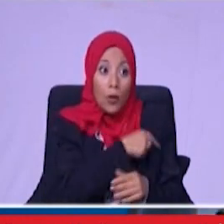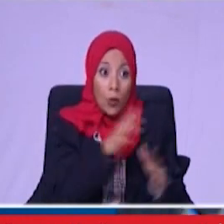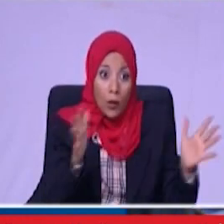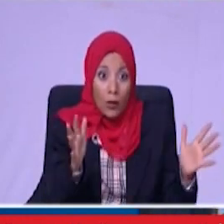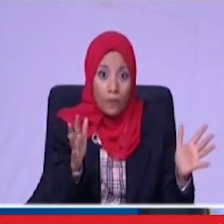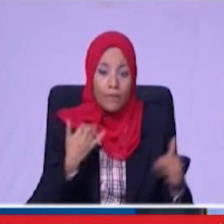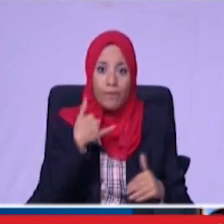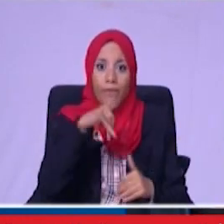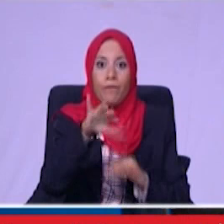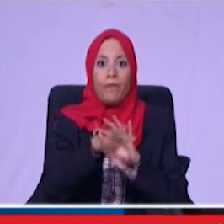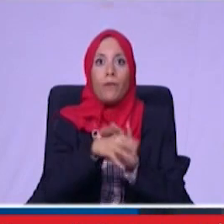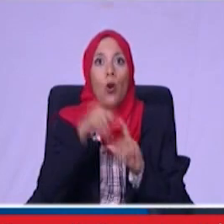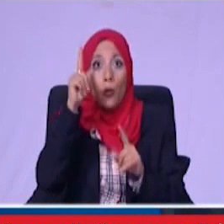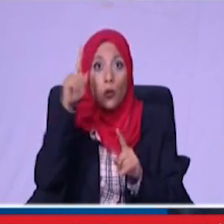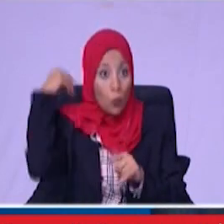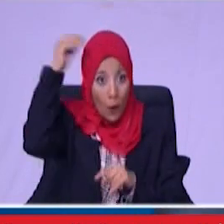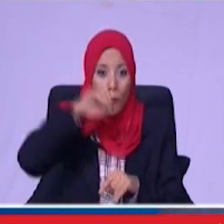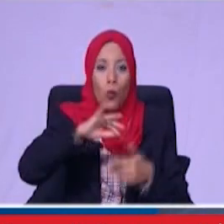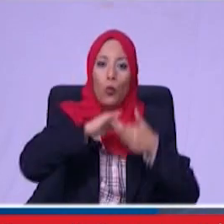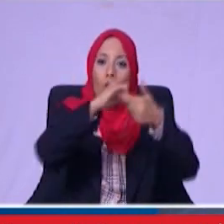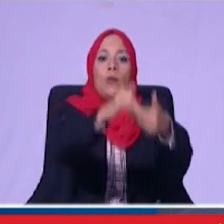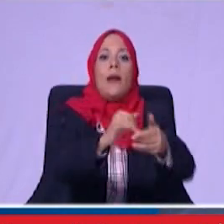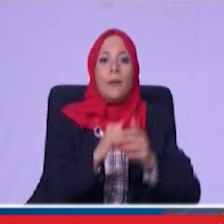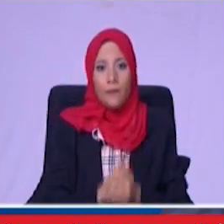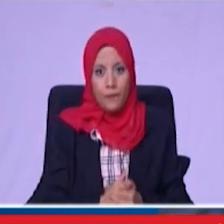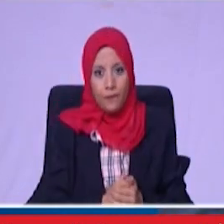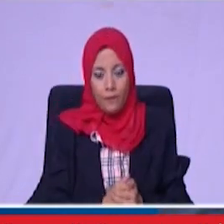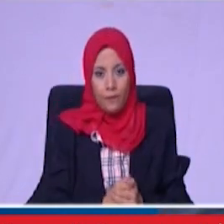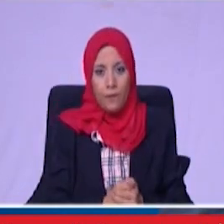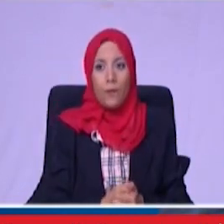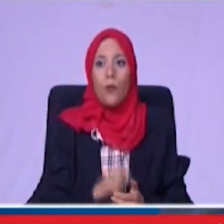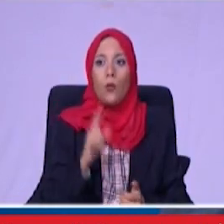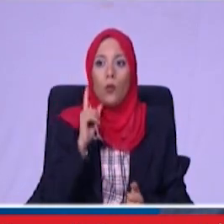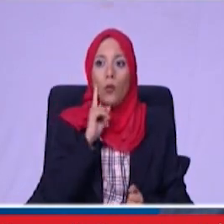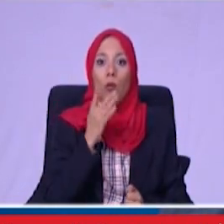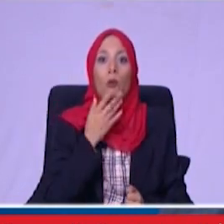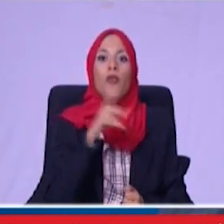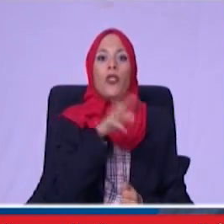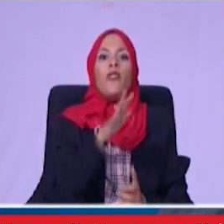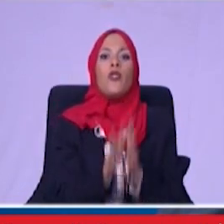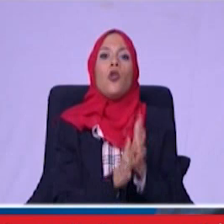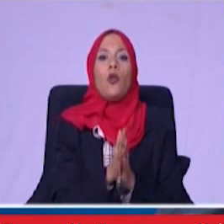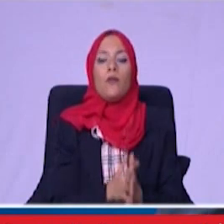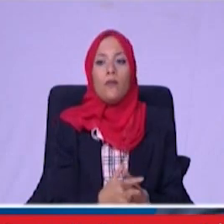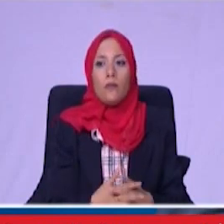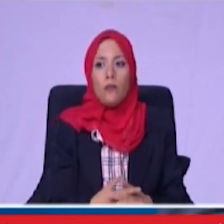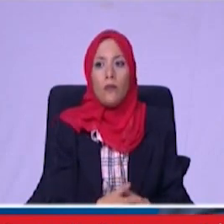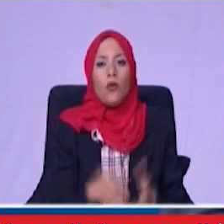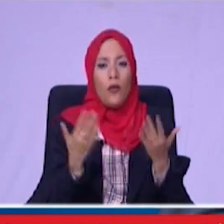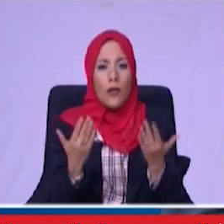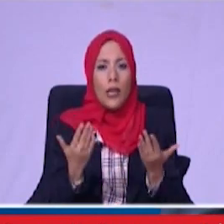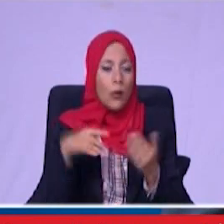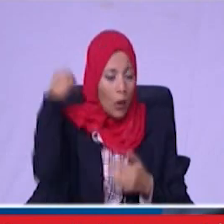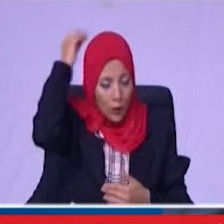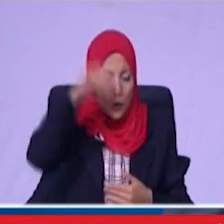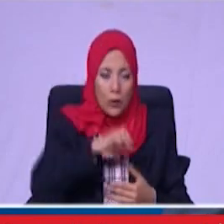في ناس فعلوا كبائر وامر بهم الى النار فيشفع فيهم سيدنا النبي محمد